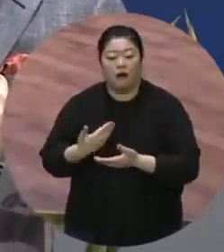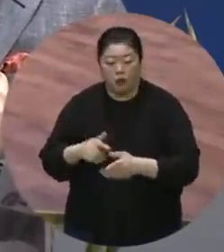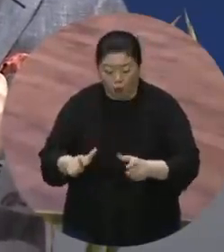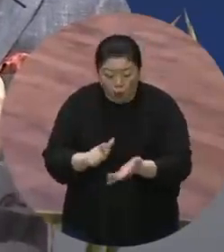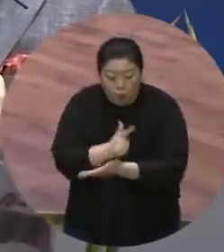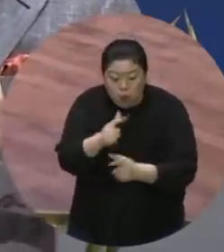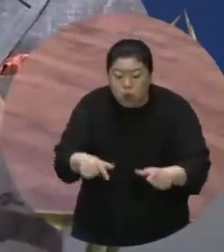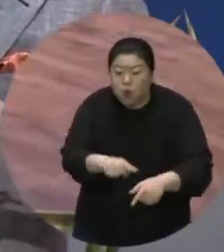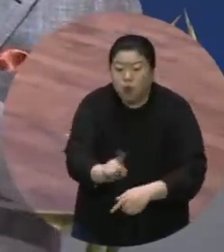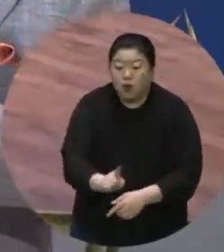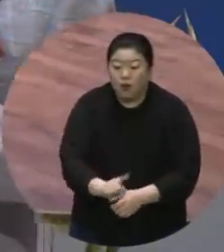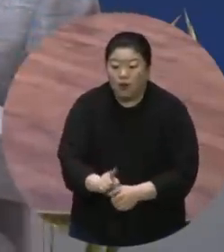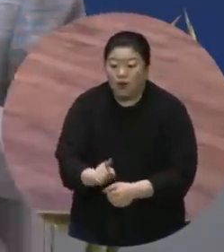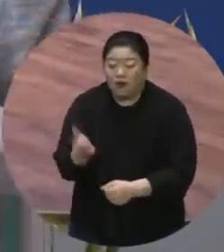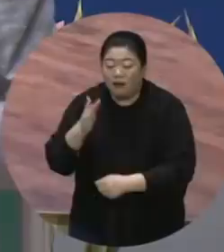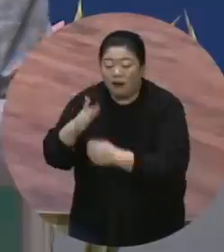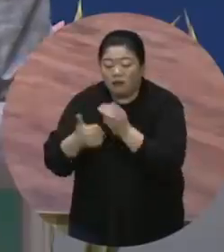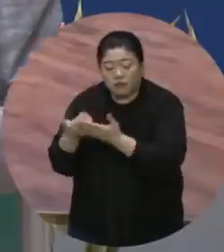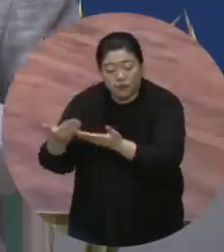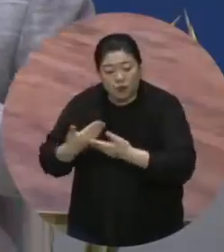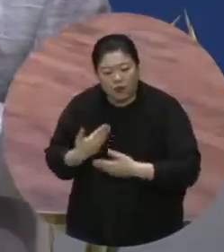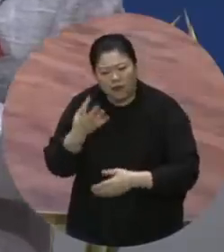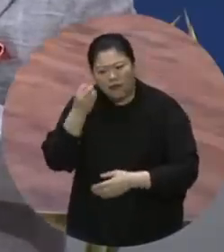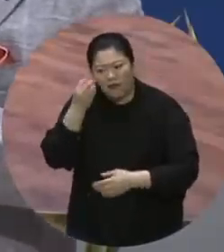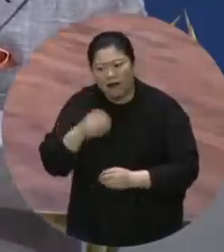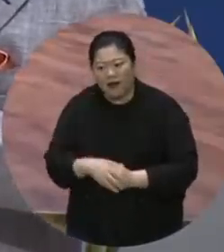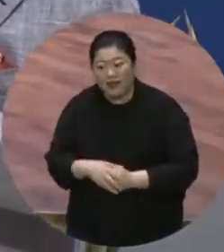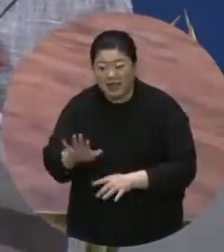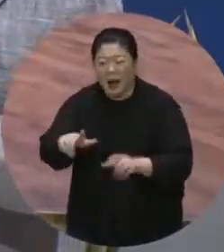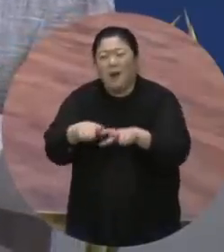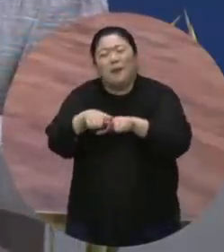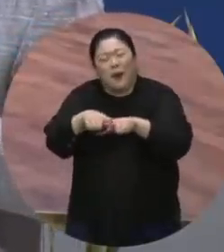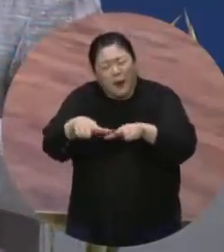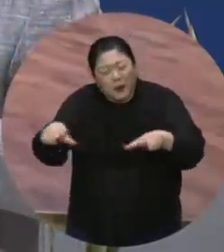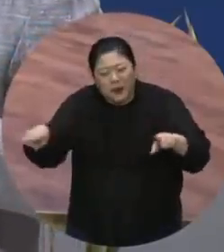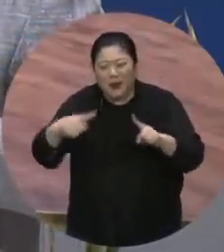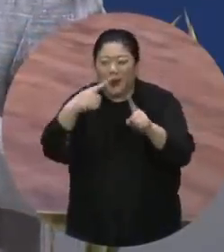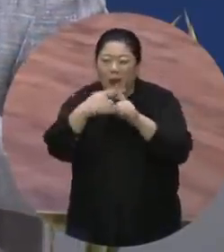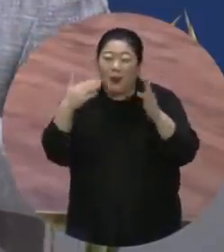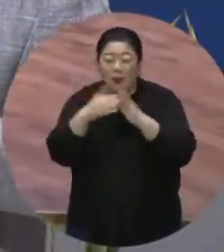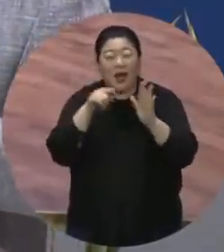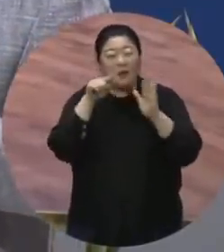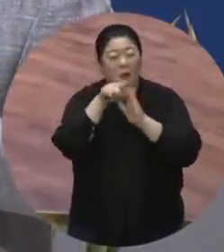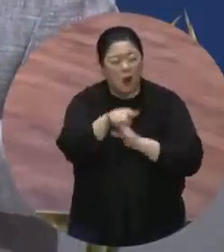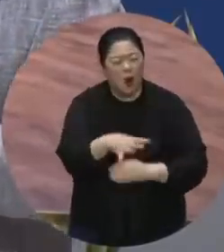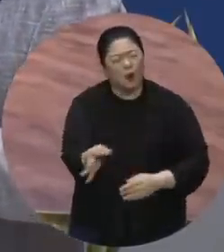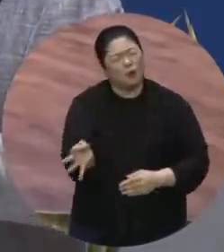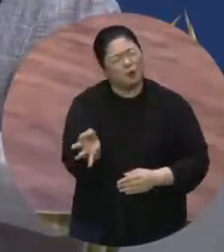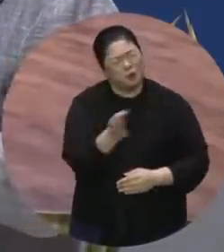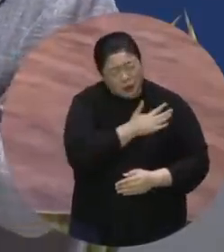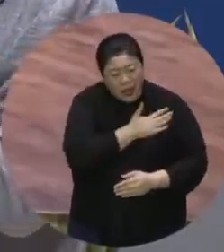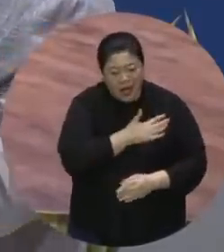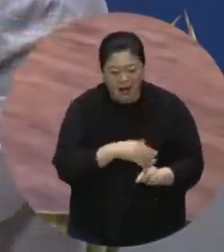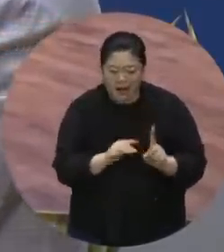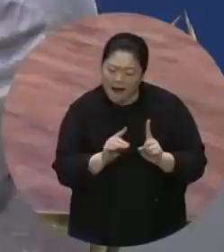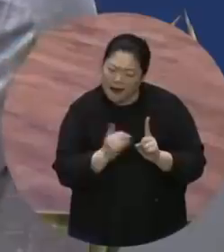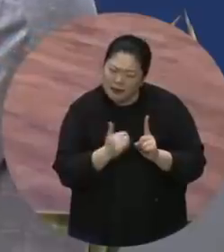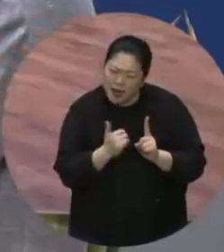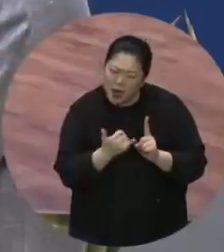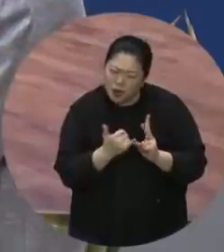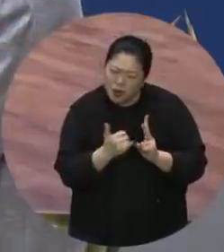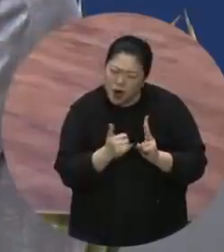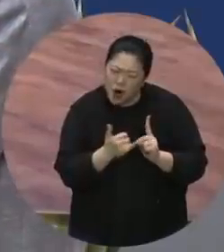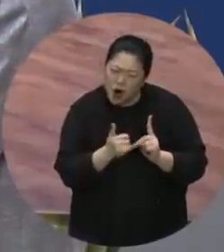놀라워요. 신기하고 놀라워. 보통 교회들 가면요 부자들이 한두 명은 있어요. 신기하지만 한 명도 없다는 게 은혜